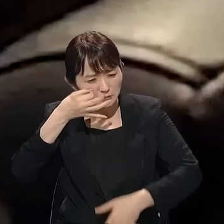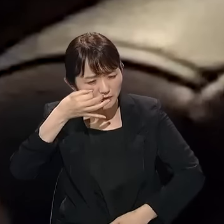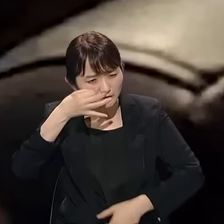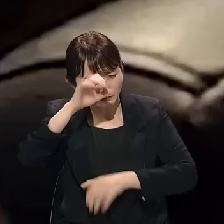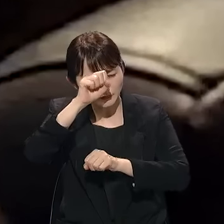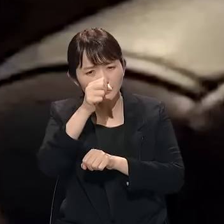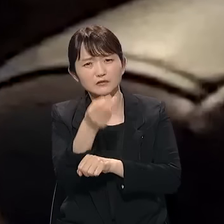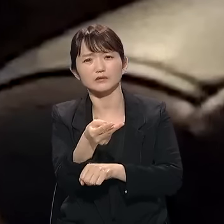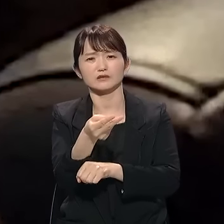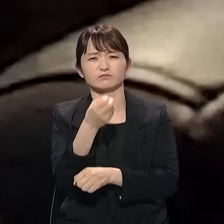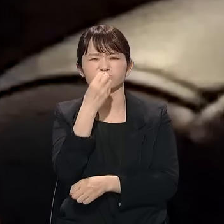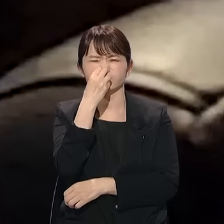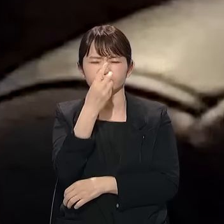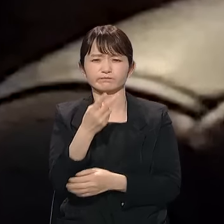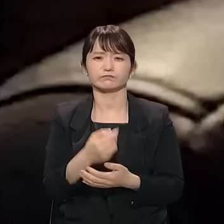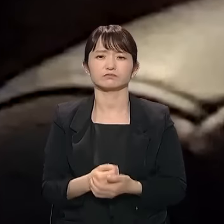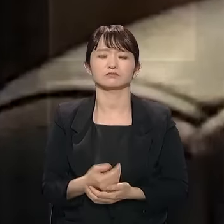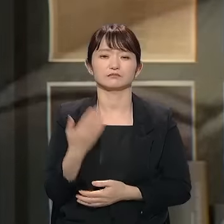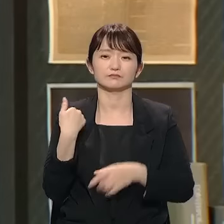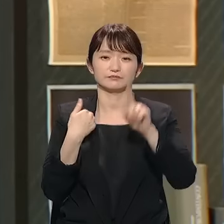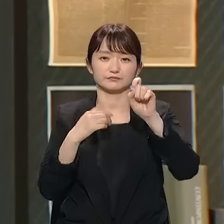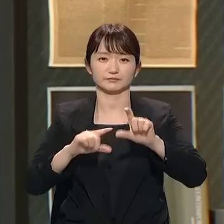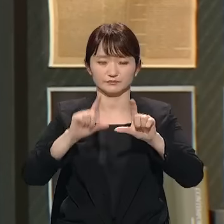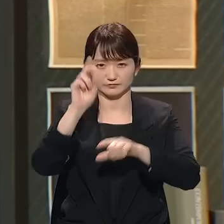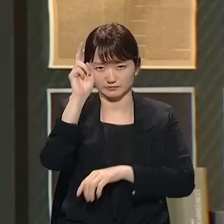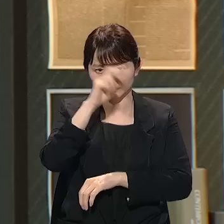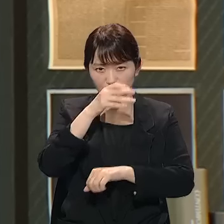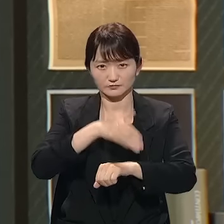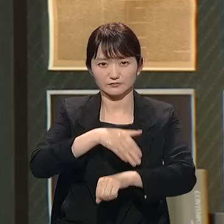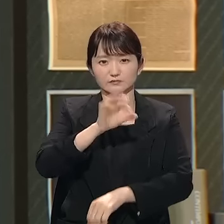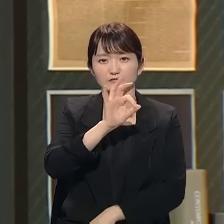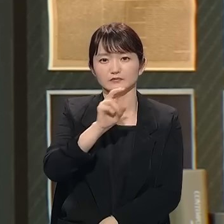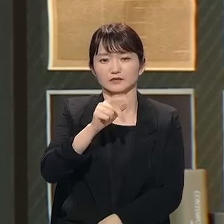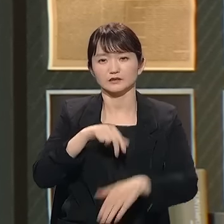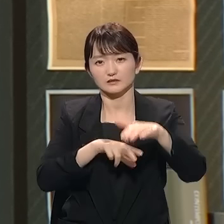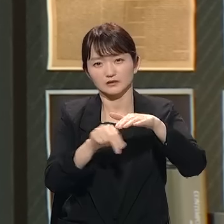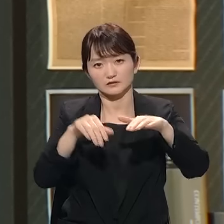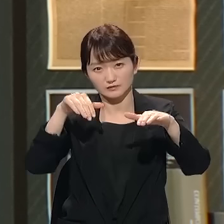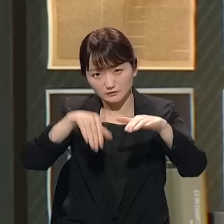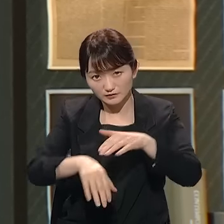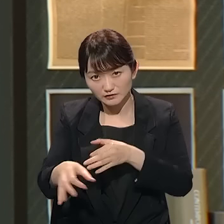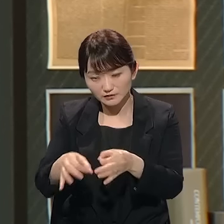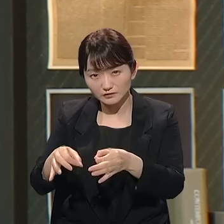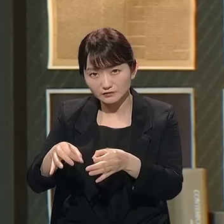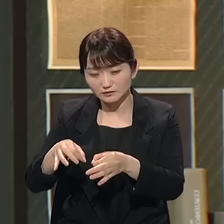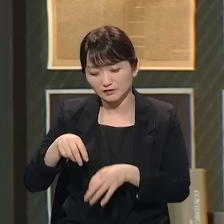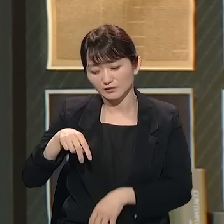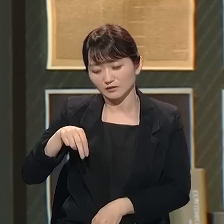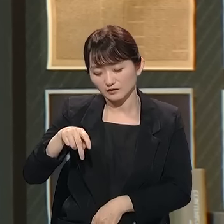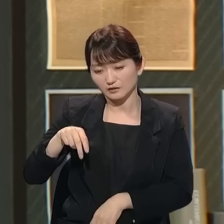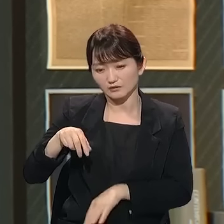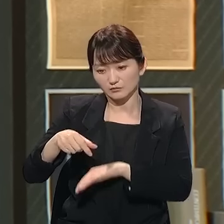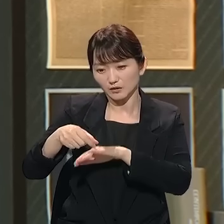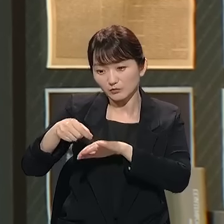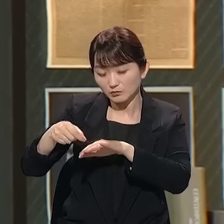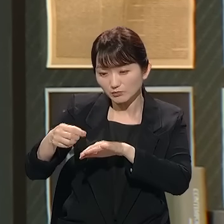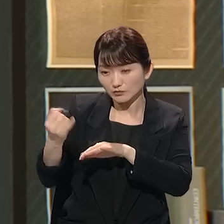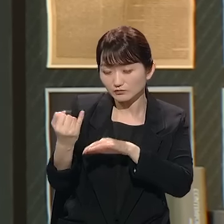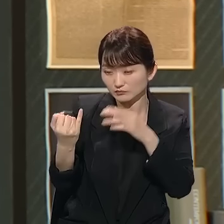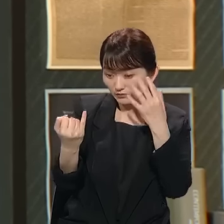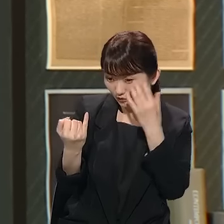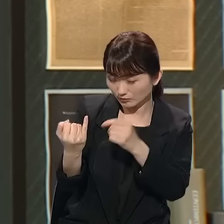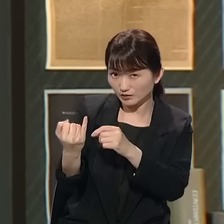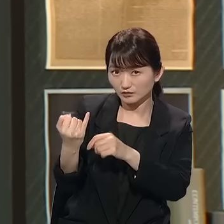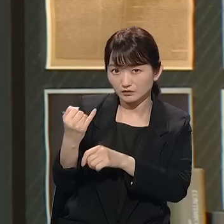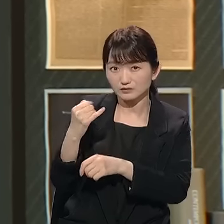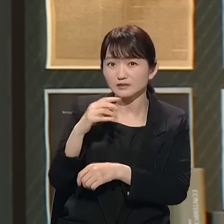하신 윤인정님. 자, 지난 11일 오전 9시 양재역 지하상가에서 걸어가면서 손톱 깎은 20대 여성 봤습니다. 회색 바지 아가씨